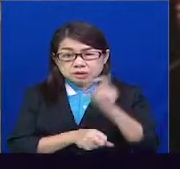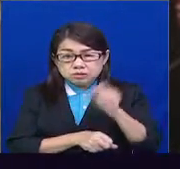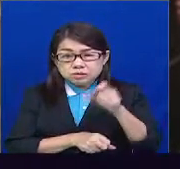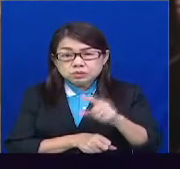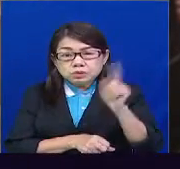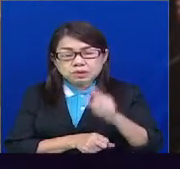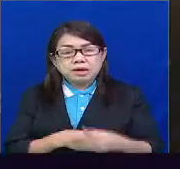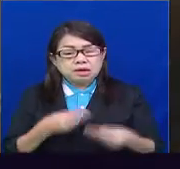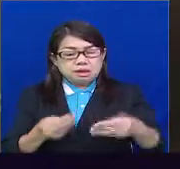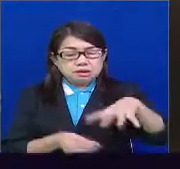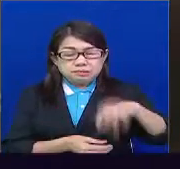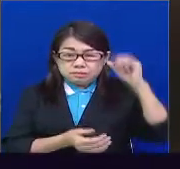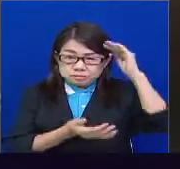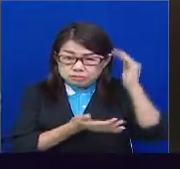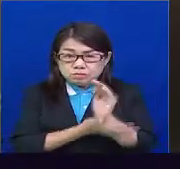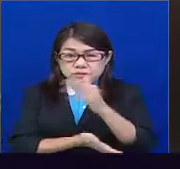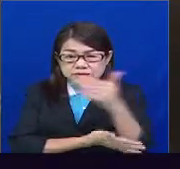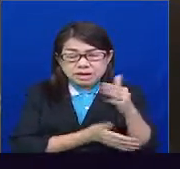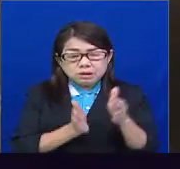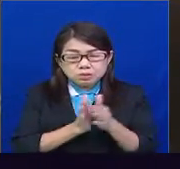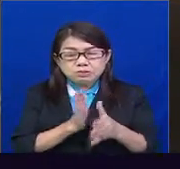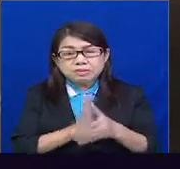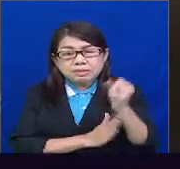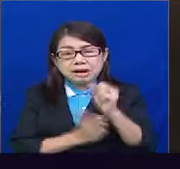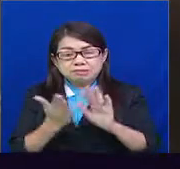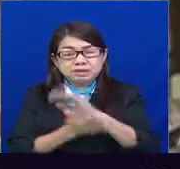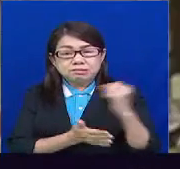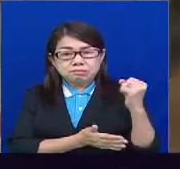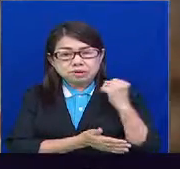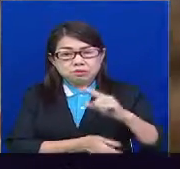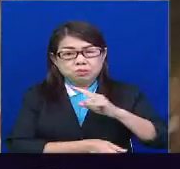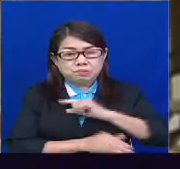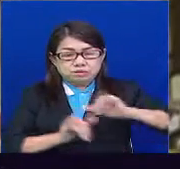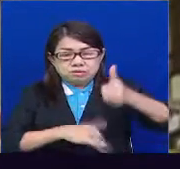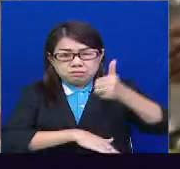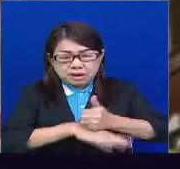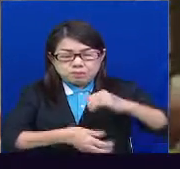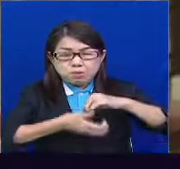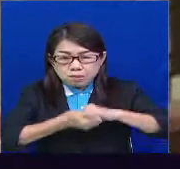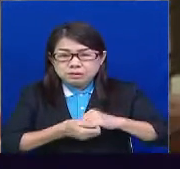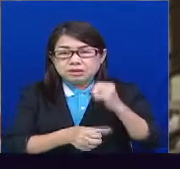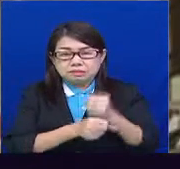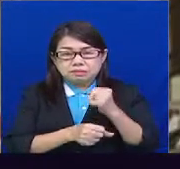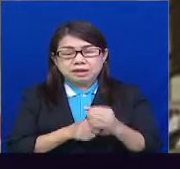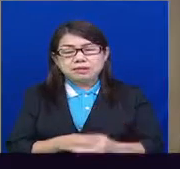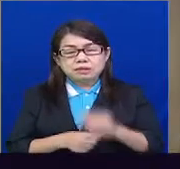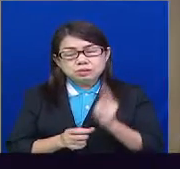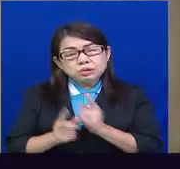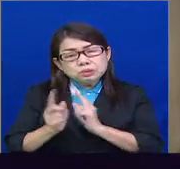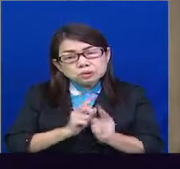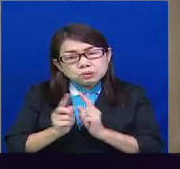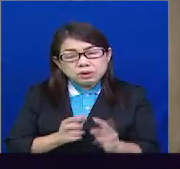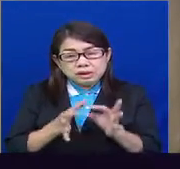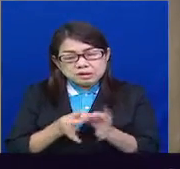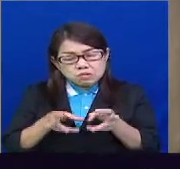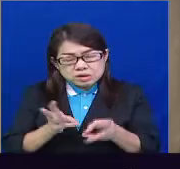ชาติและสภาความมั่นคงแห่งชาติเป็นเจ้าภาพบูรณาการการทำงานกันอย่างใกล้ชิดนอกจากนี้ก็หารือความคืบหน้าการแก้